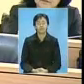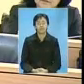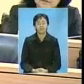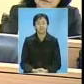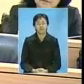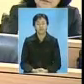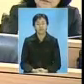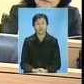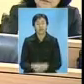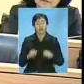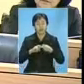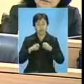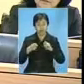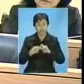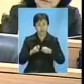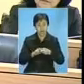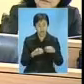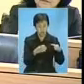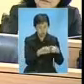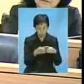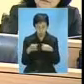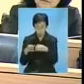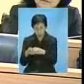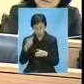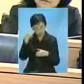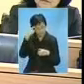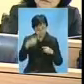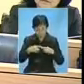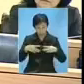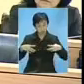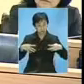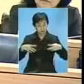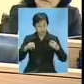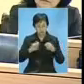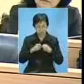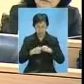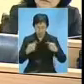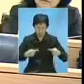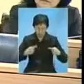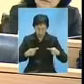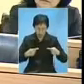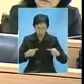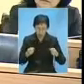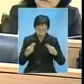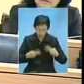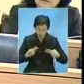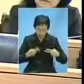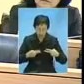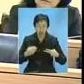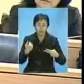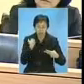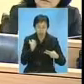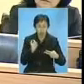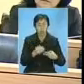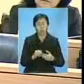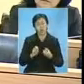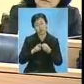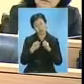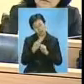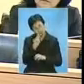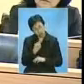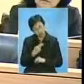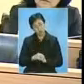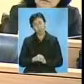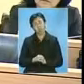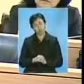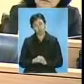เพราะฉะนั้นความขัดแย้งที่มาจากความเชื่อที่แตกต่างนั้นเป็นเรื่องที่รุนแรงมากและเราได้เห็นผลพวงมา